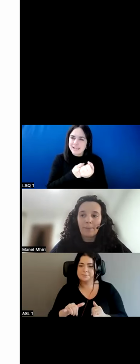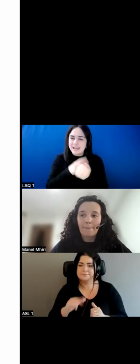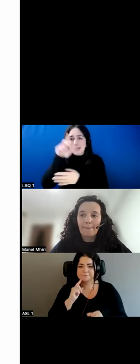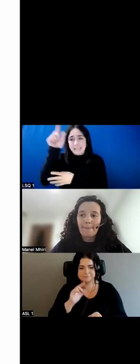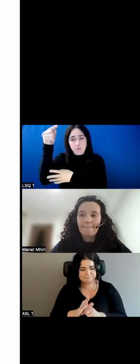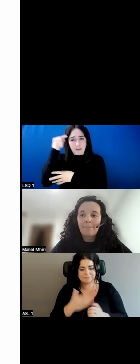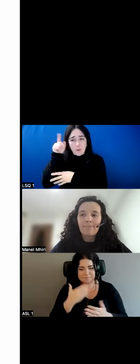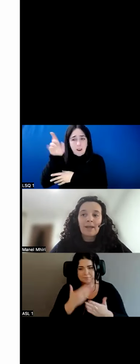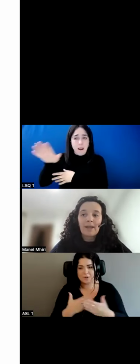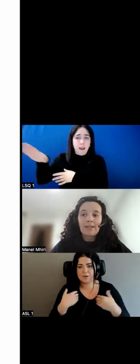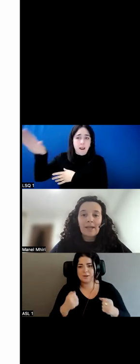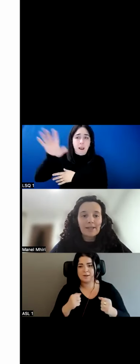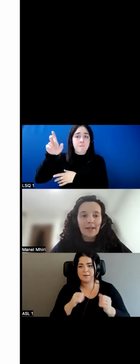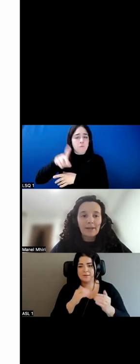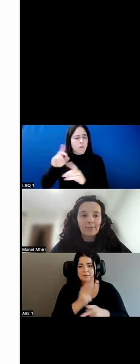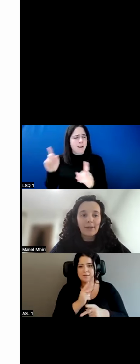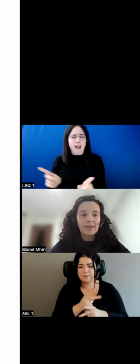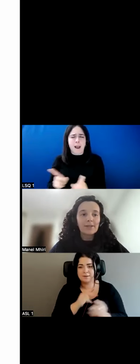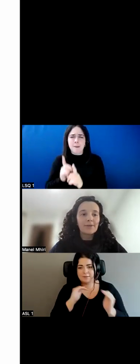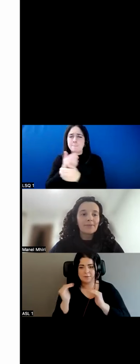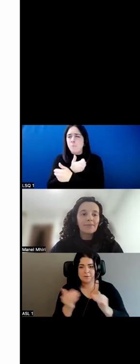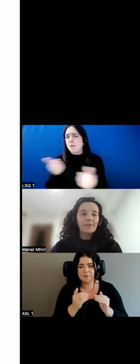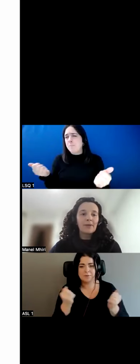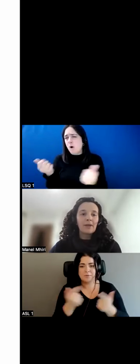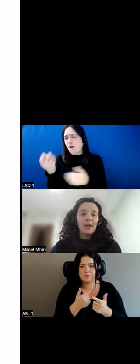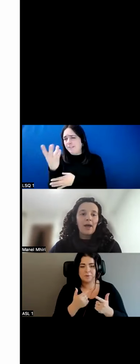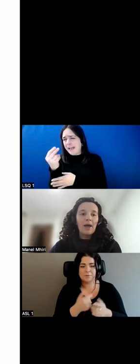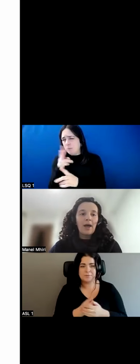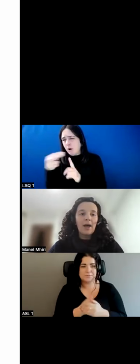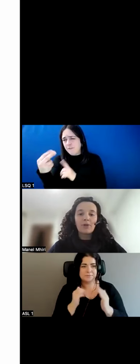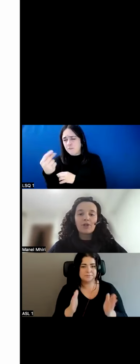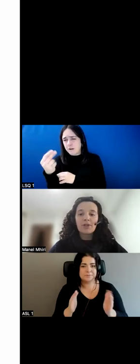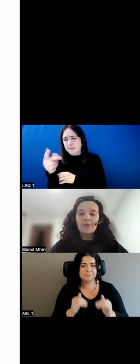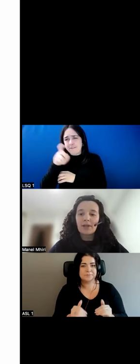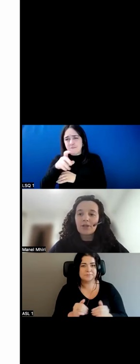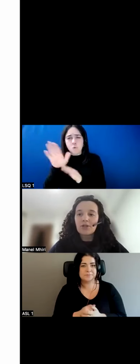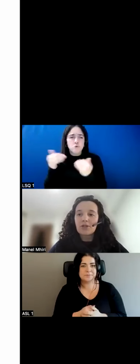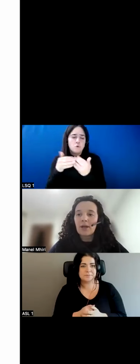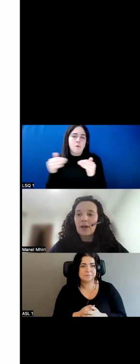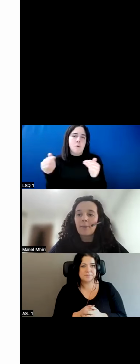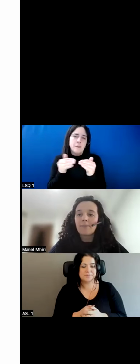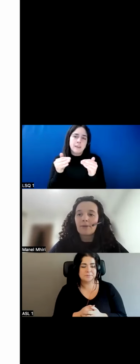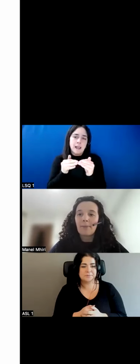même assurer des soins de santé pour tout le monde. Diapo suivante.